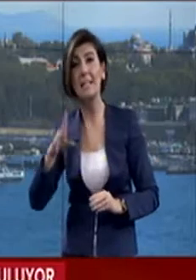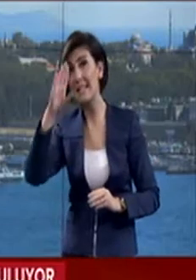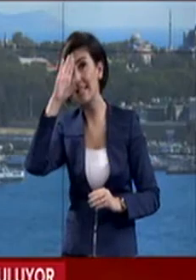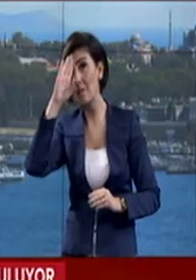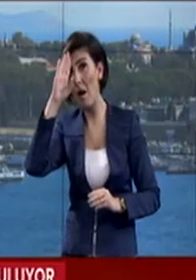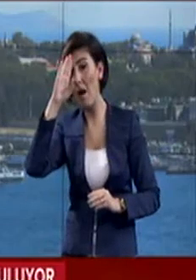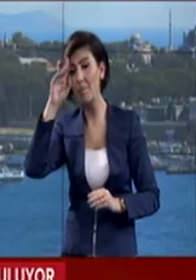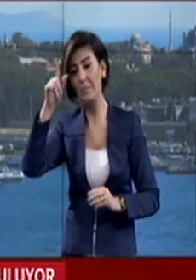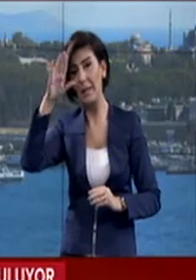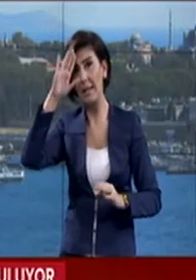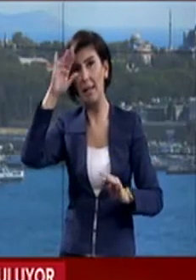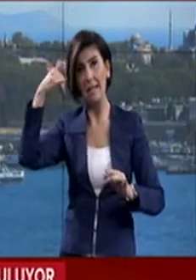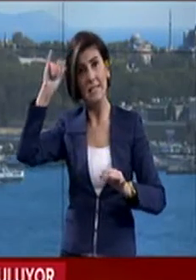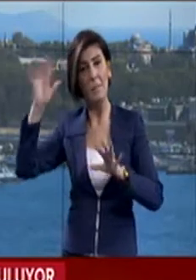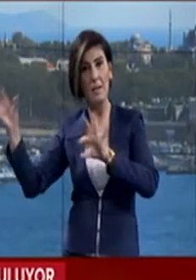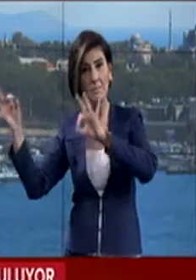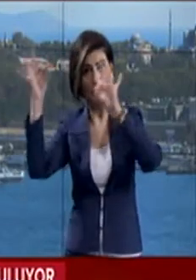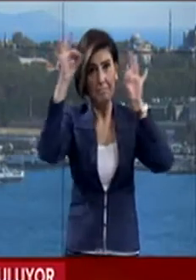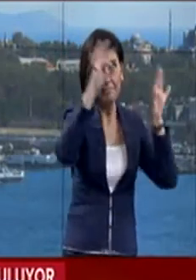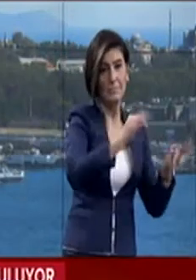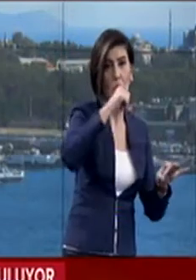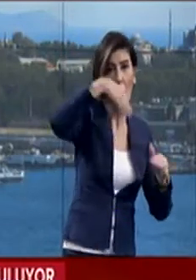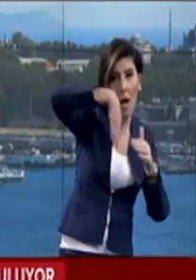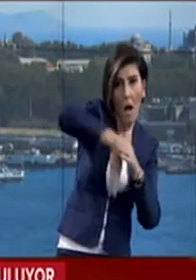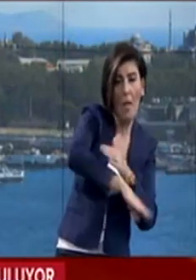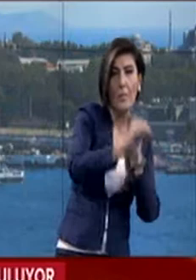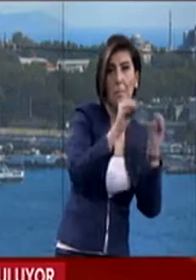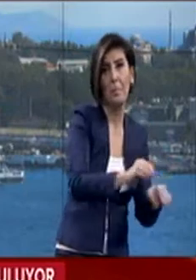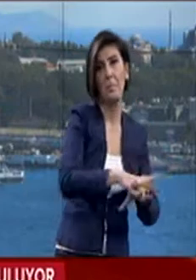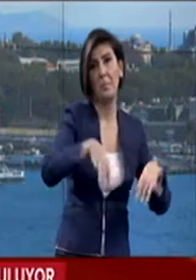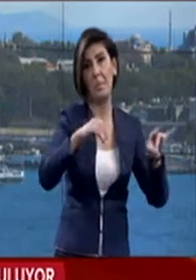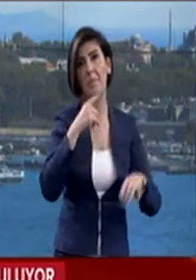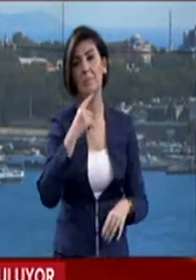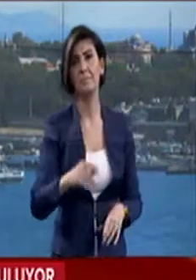Lanzarote adasında sualtına yerleştirildi bile.